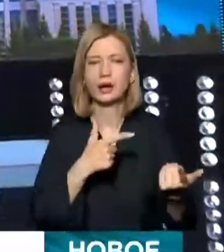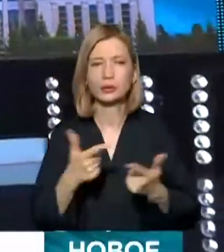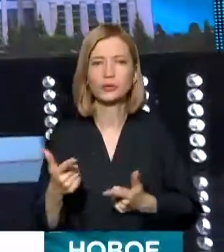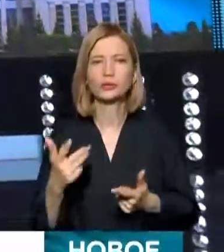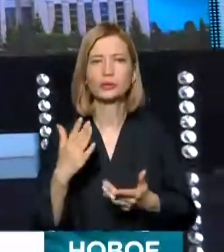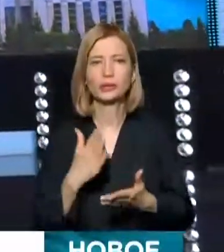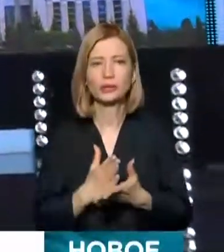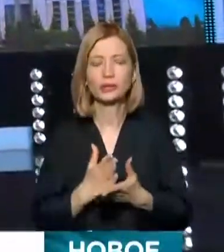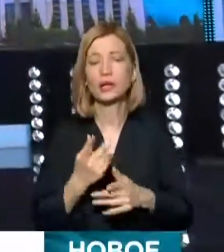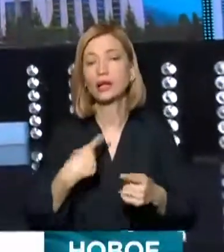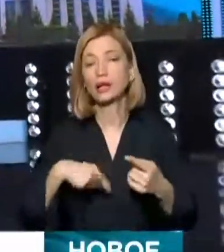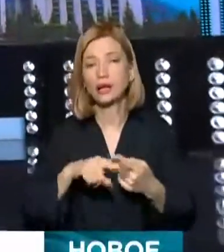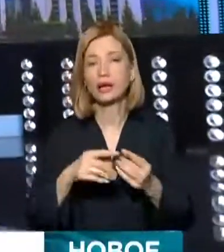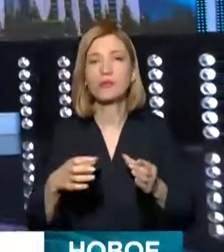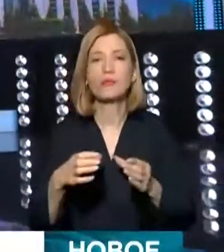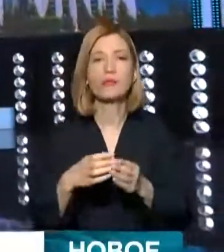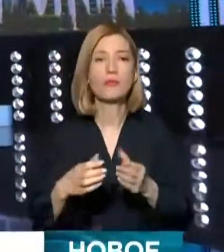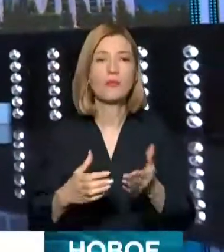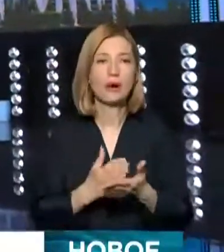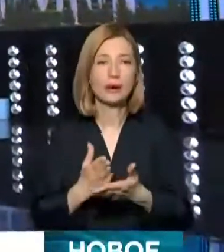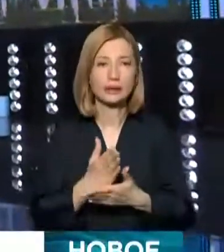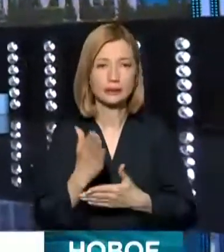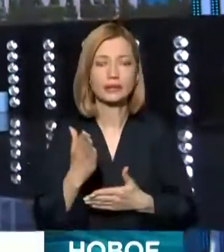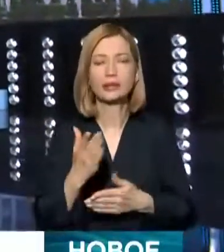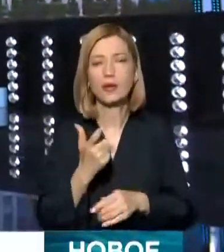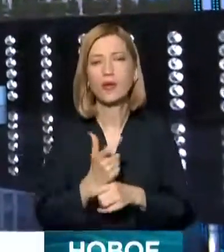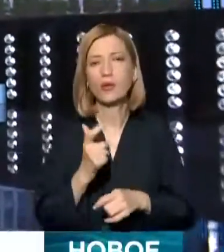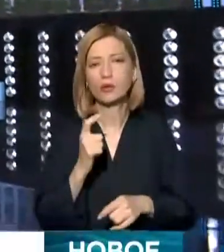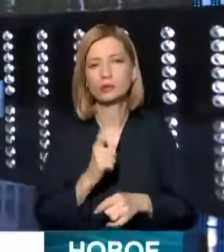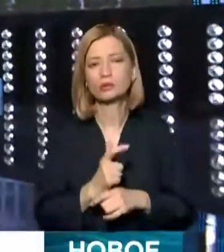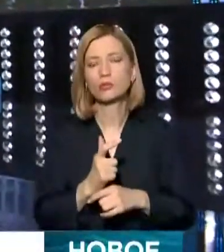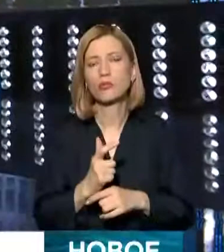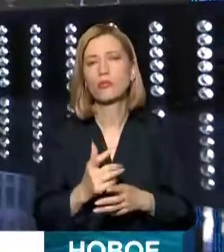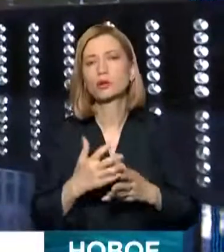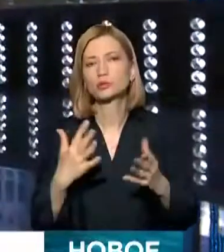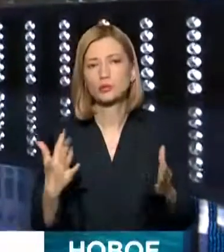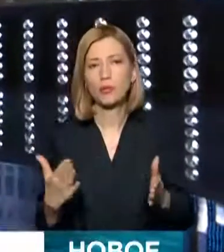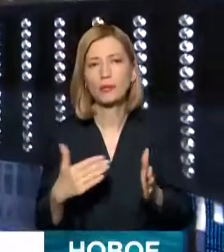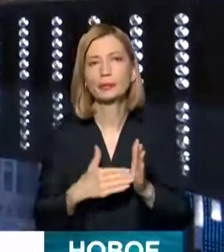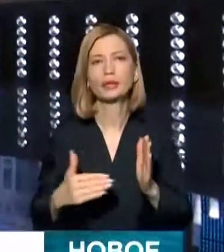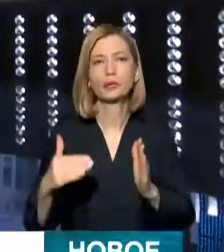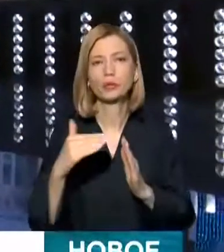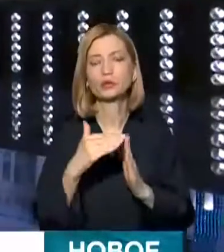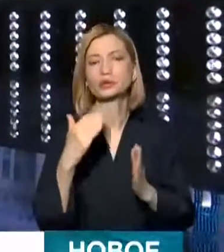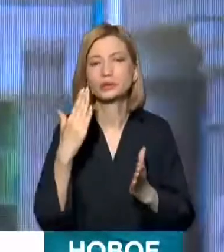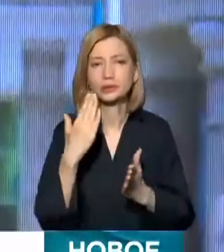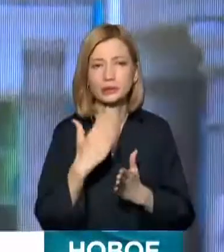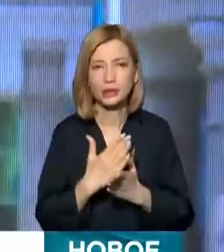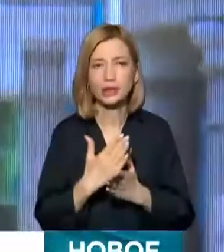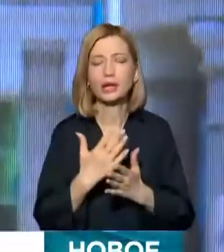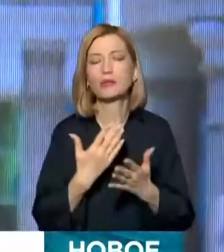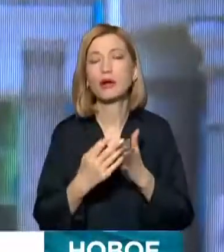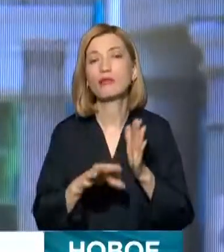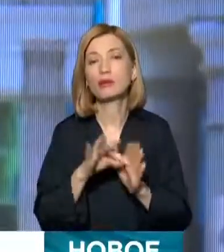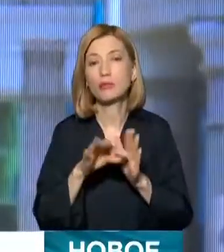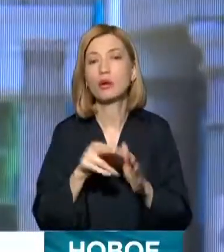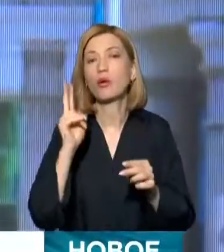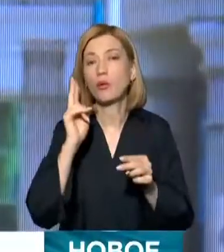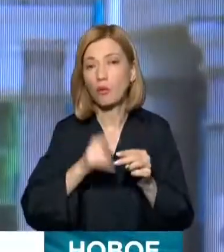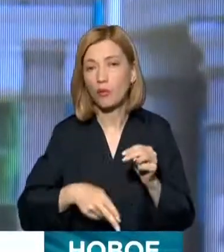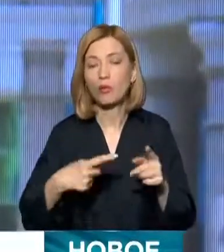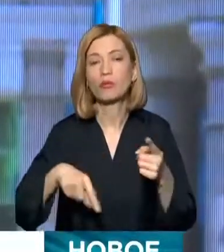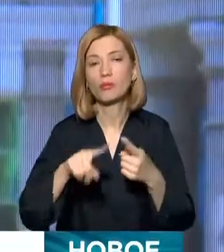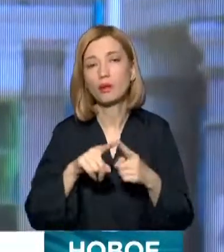работа партии, она не нашей партии, я думаю, что это такое хорошее, большое преимущество нашей партии, она не заканчивается вместе с выборами. А то есть уже